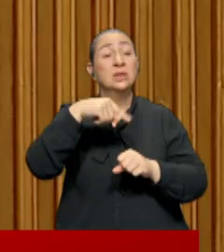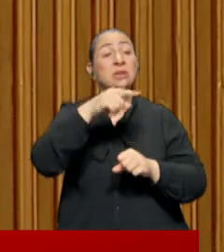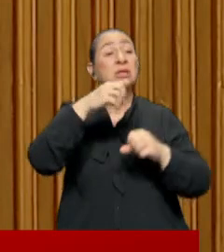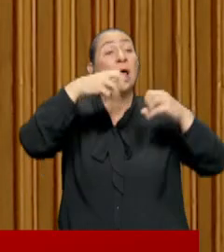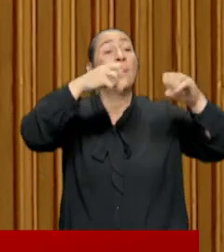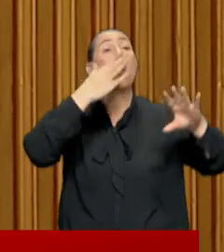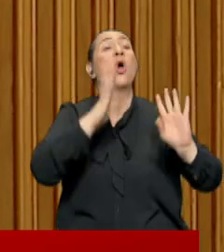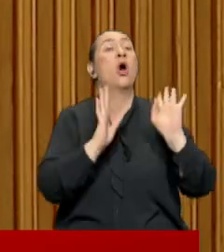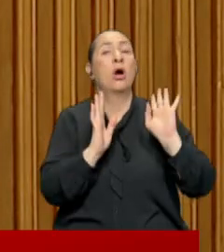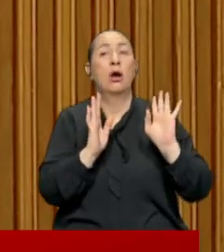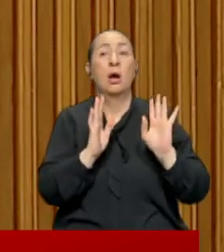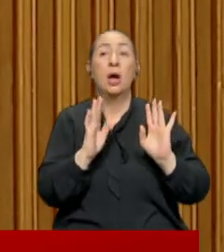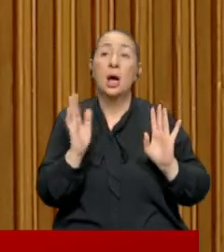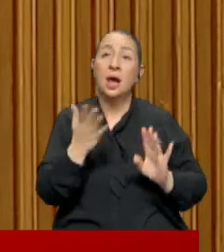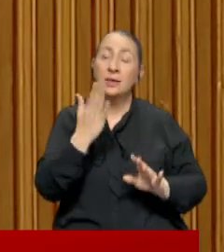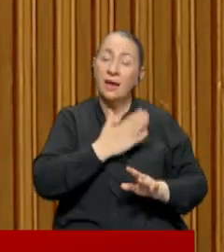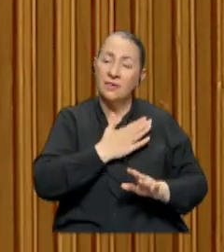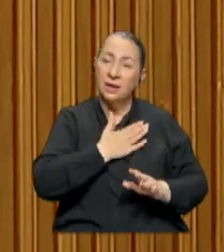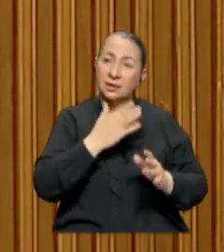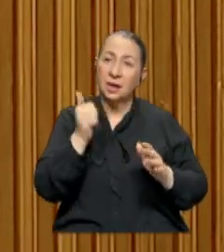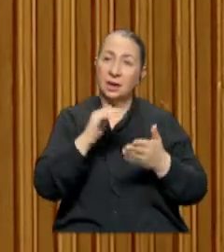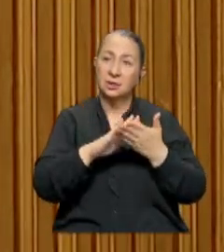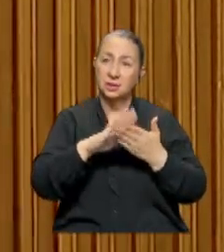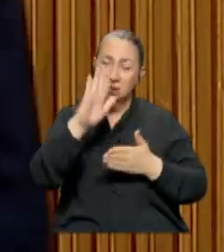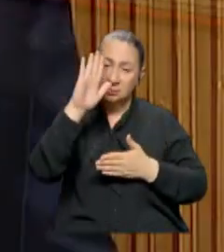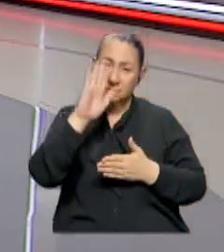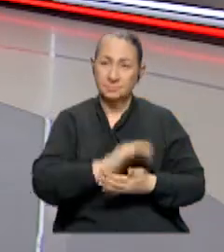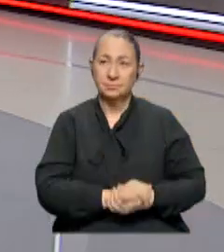hiçbirimiz aydınlıkta değiliz. Hadi eyvallah değerli arkadaşlar.